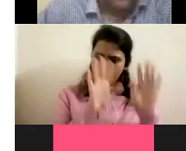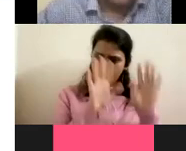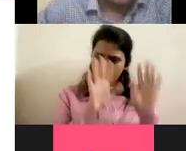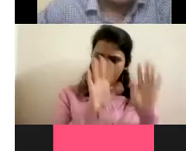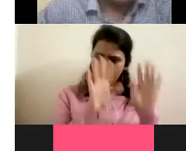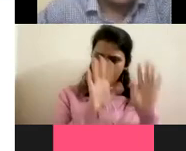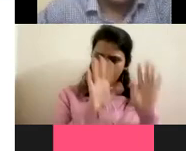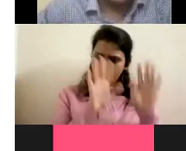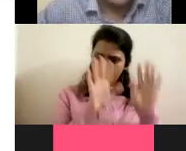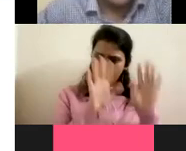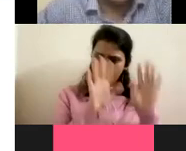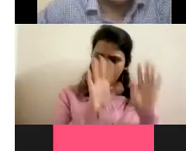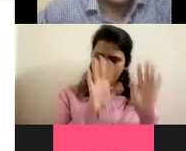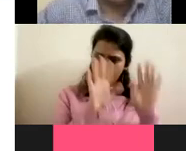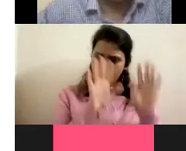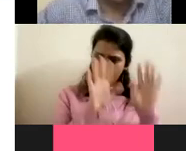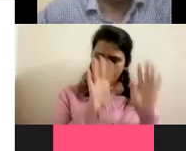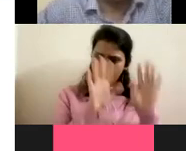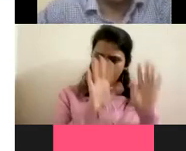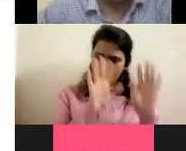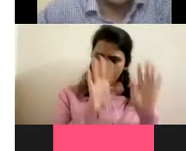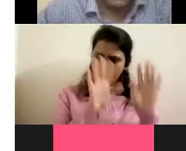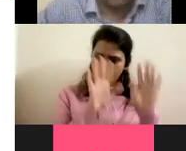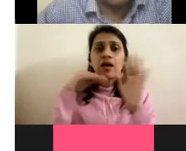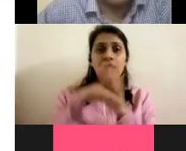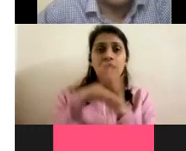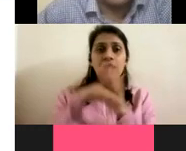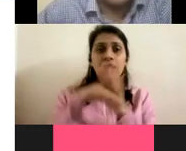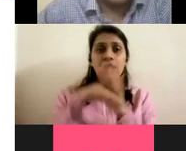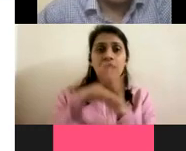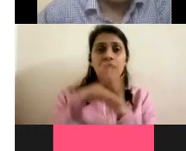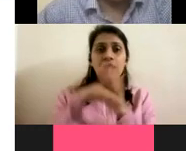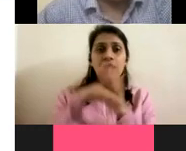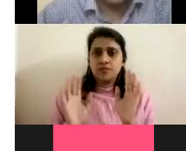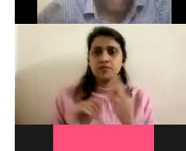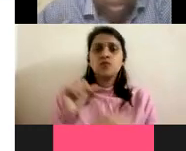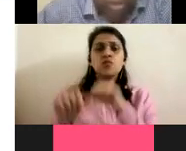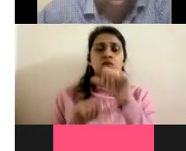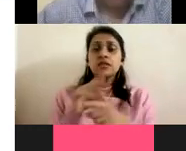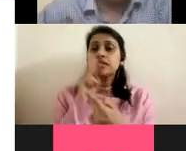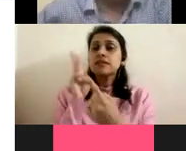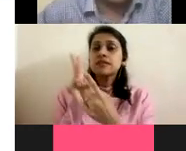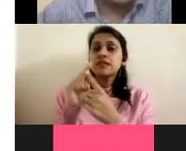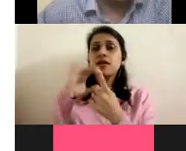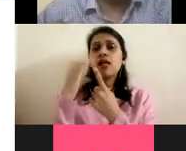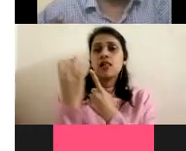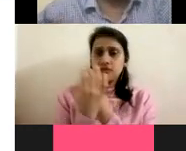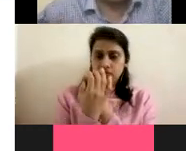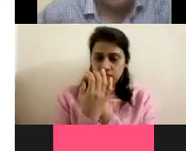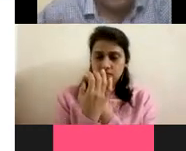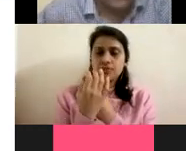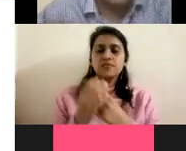में जो चेंज चाहिए टू मेक टू इंश्योर देयर इज इक्वल अपॉर्चुनिटी, तीसरा कल्चर, ऑर्गेनाइजेशन